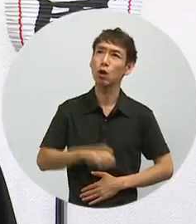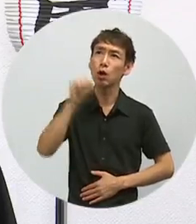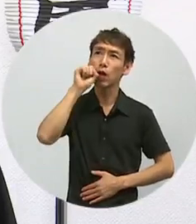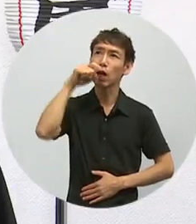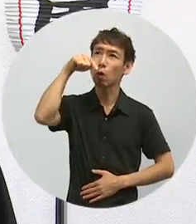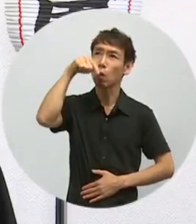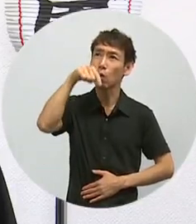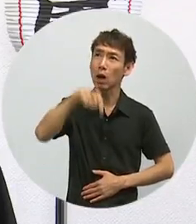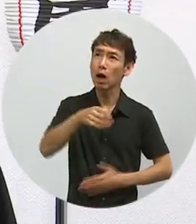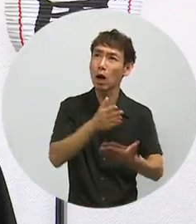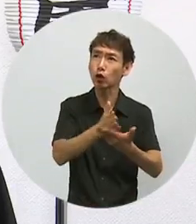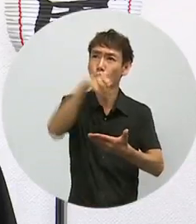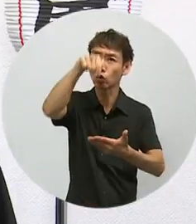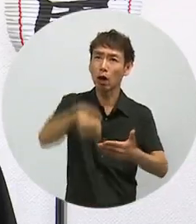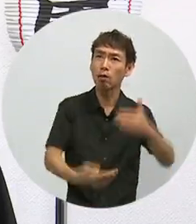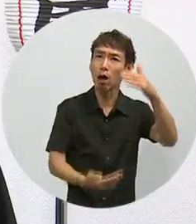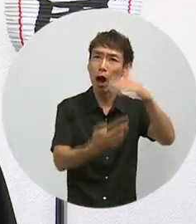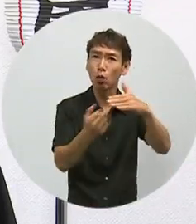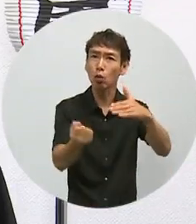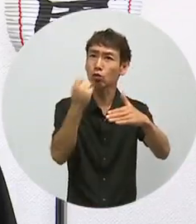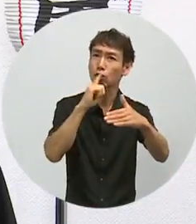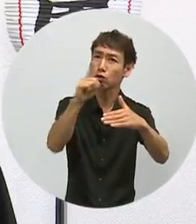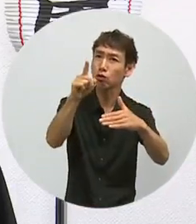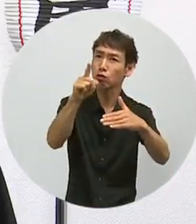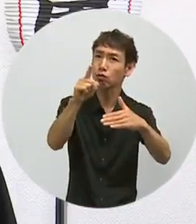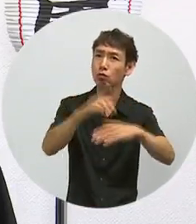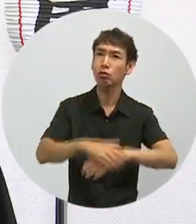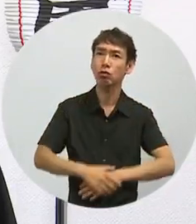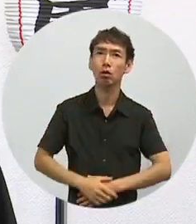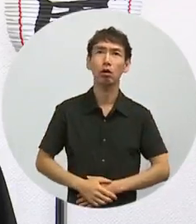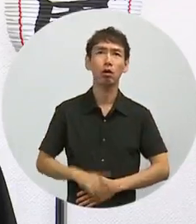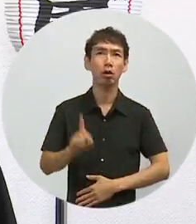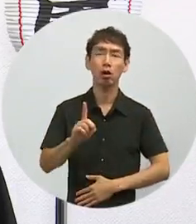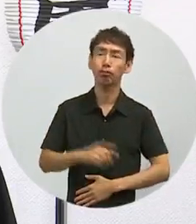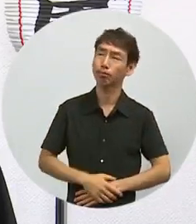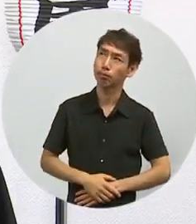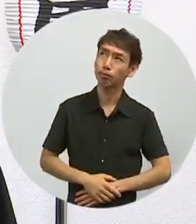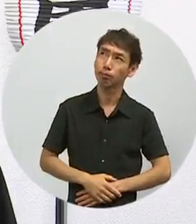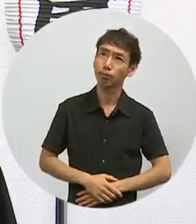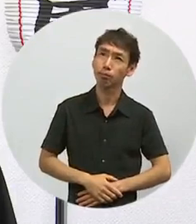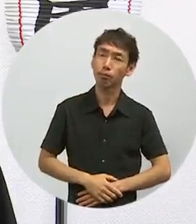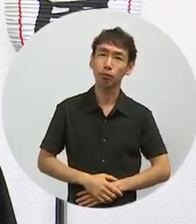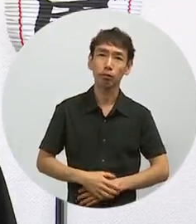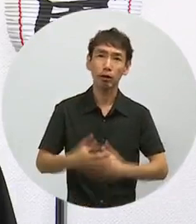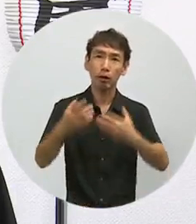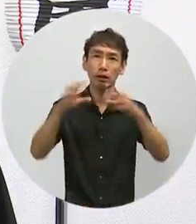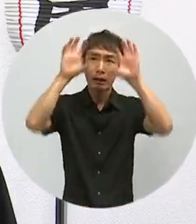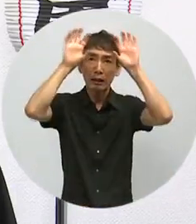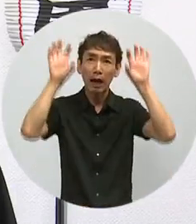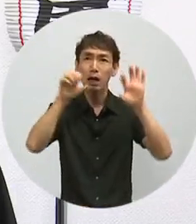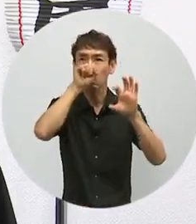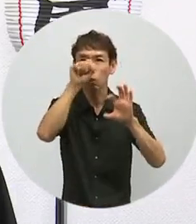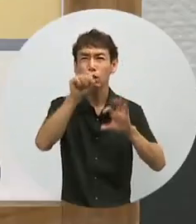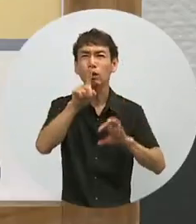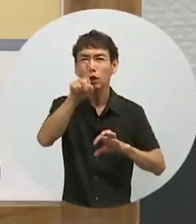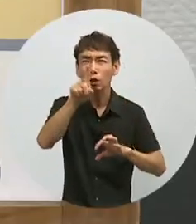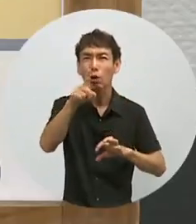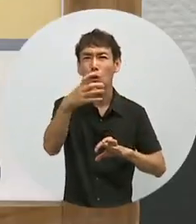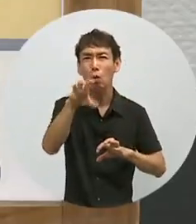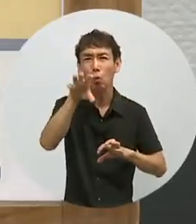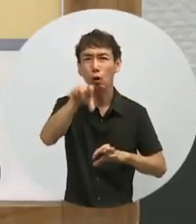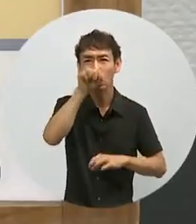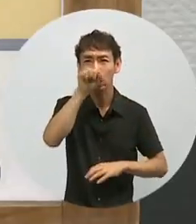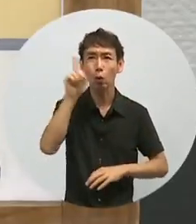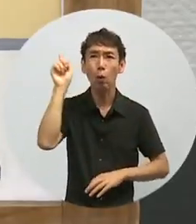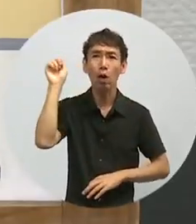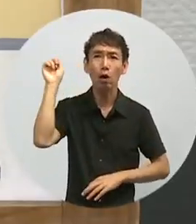猫科の最強って言ったらな、あれだよな、猫科の最強って言ったらなんだ、ライオンもいいけど一文字の感じがいいな、これなんて